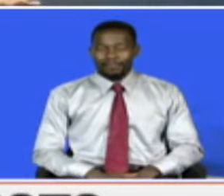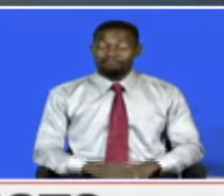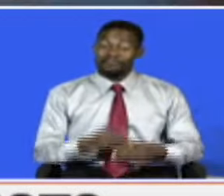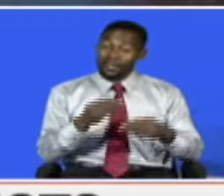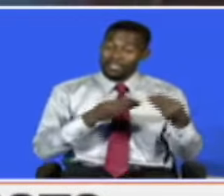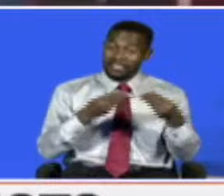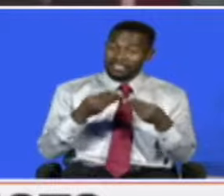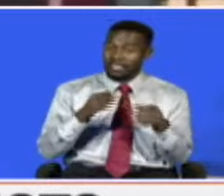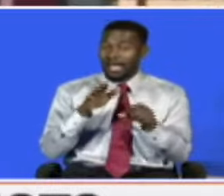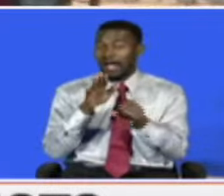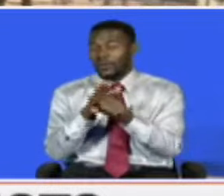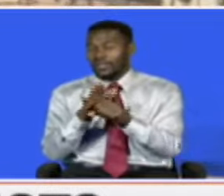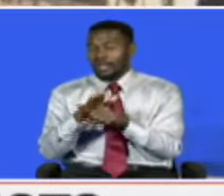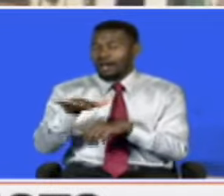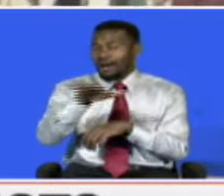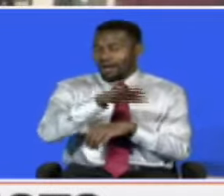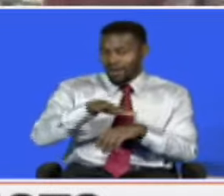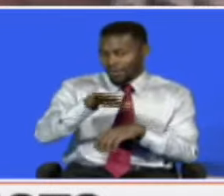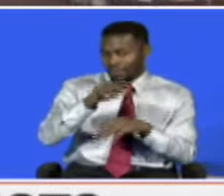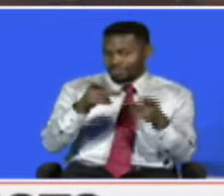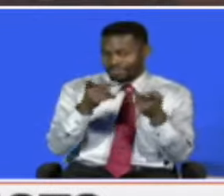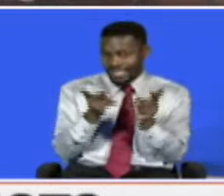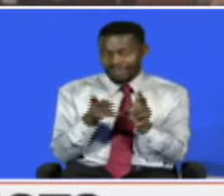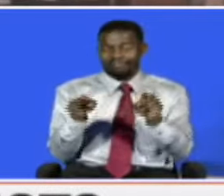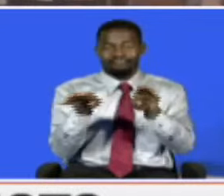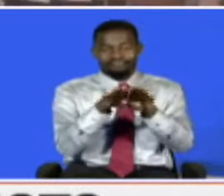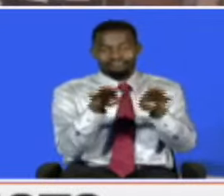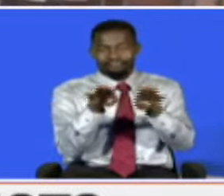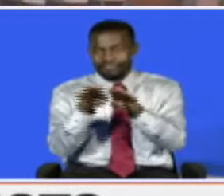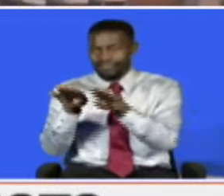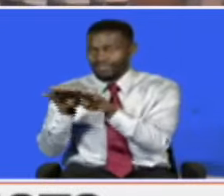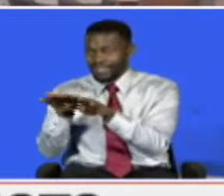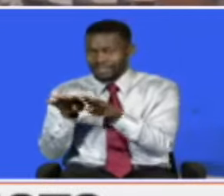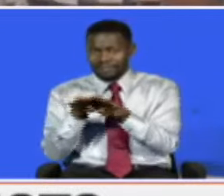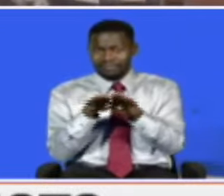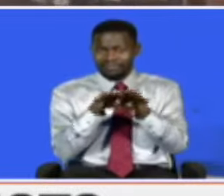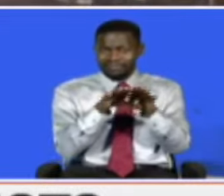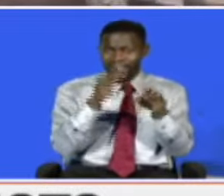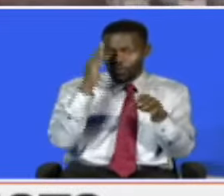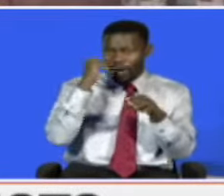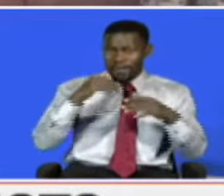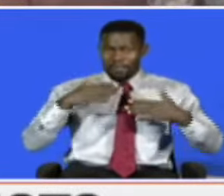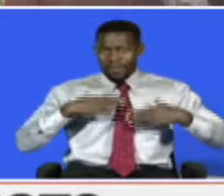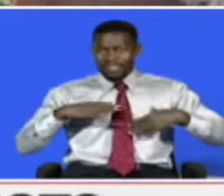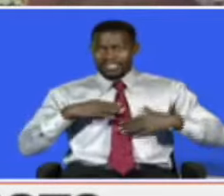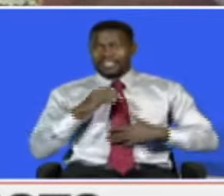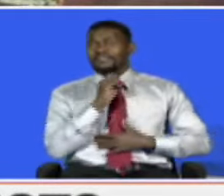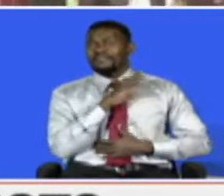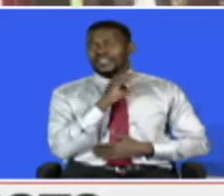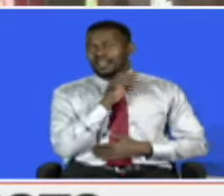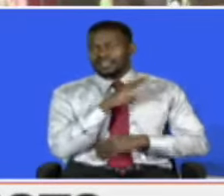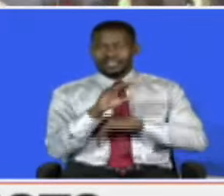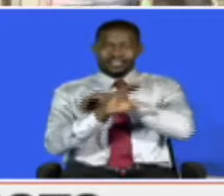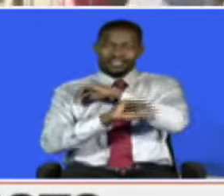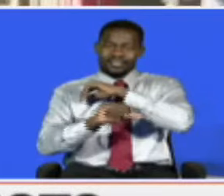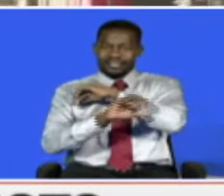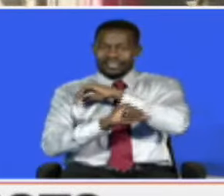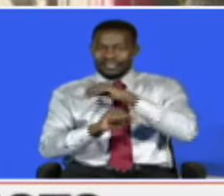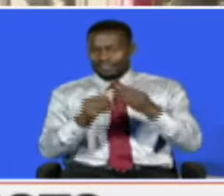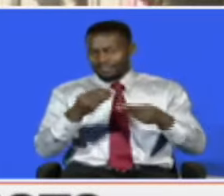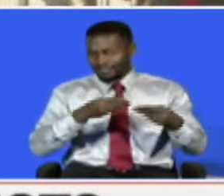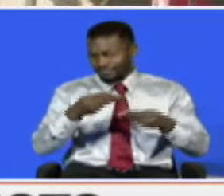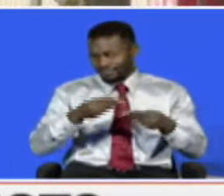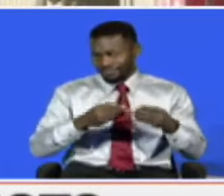Biashara nyingi mjini Karatina zilisalia kufungwa, wamiliki wakihofia mali kuporwa na waandamanaji.